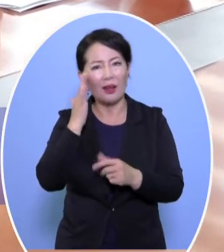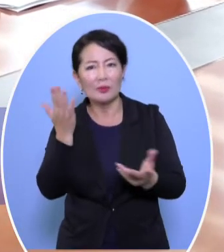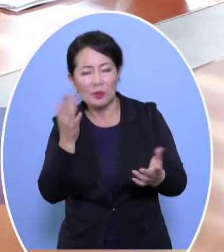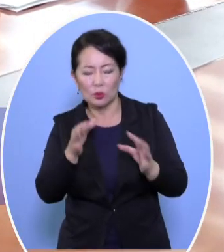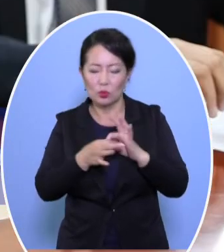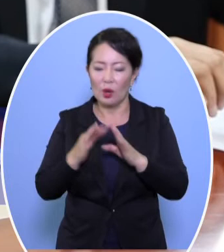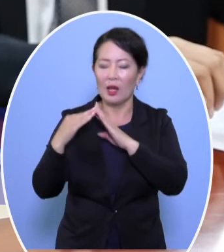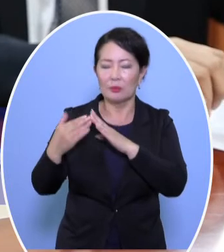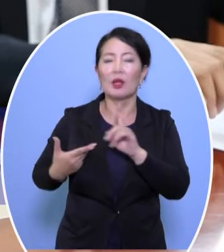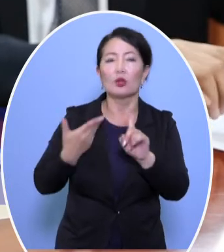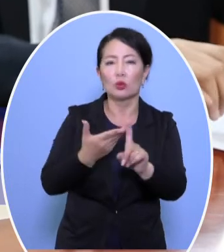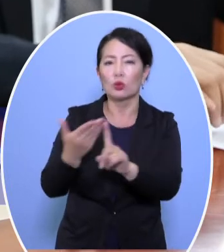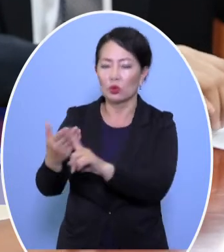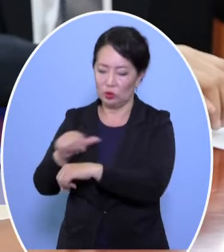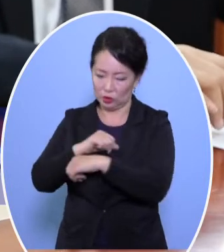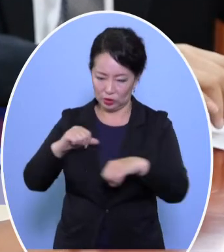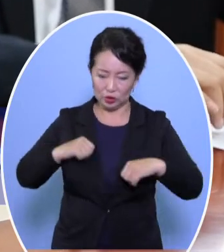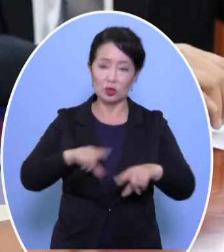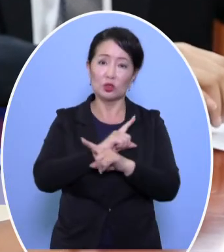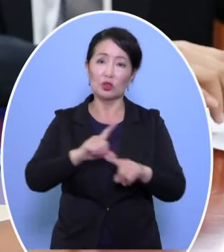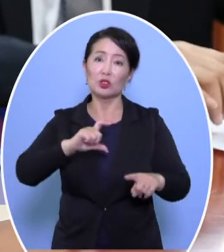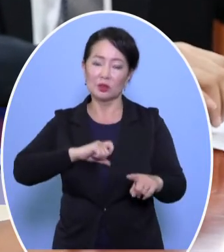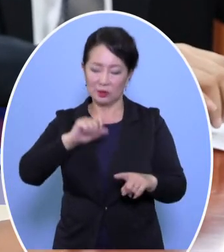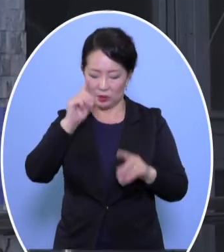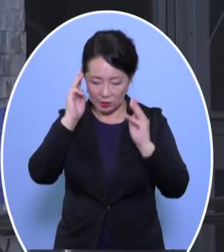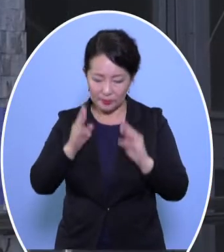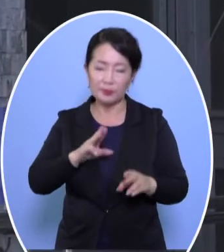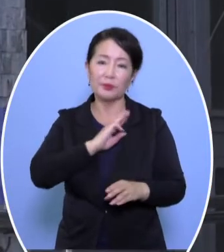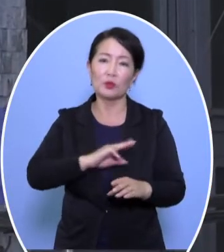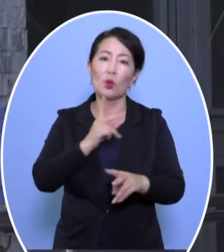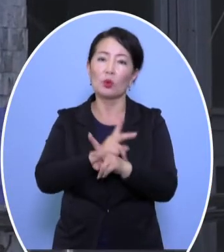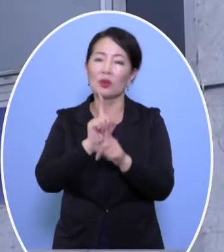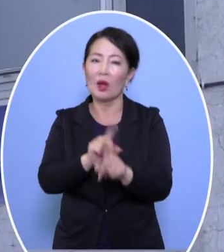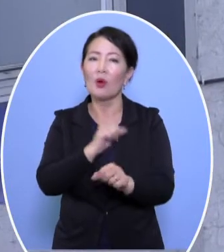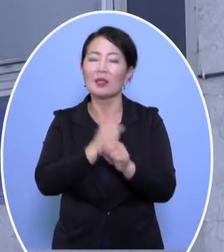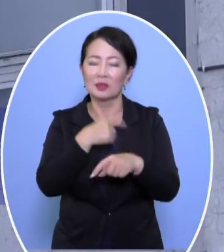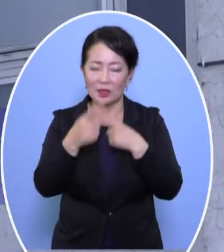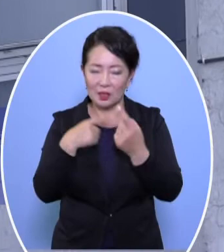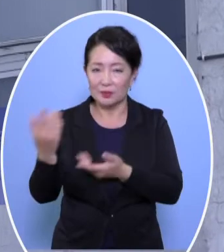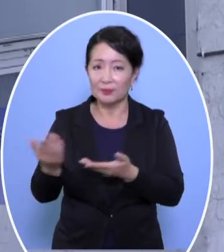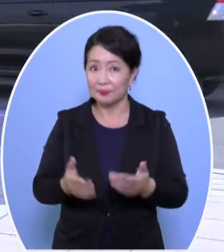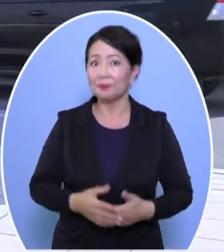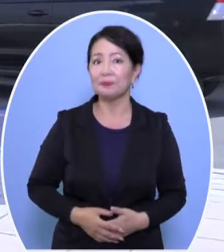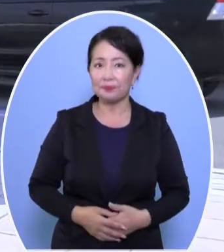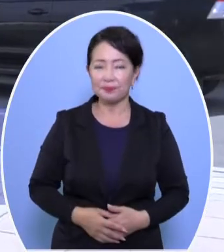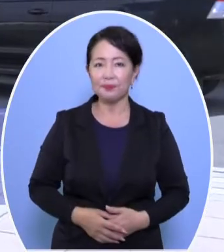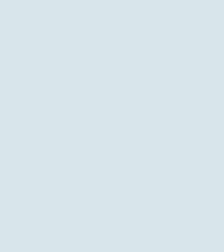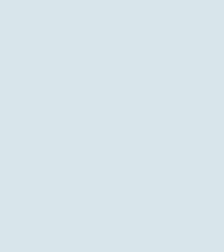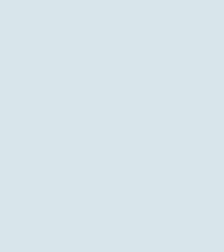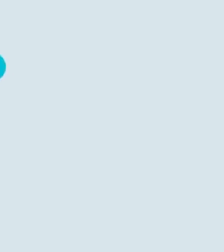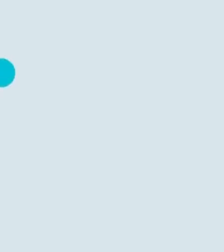арилгах арга хэмжээ ахуулах тухай албан даалгавар хөргүүлж зэрэгдийн зөрчигдсэн асуудлыг шийдвэрлэхээр хуулийн хүрээнд ажиллаж байгаа талаар онцлсан